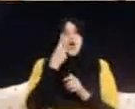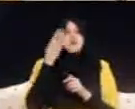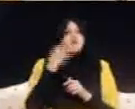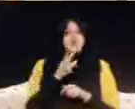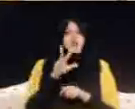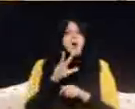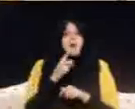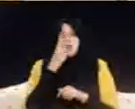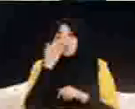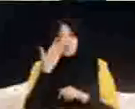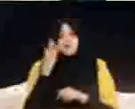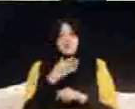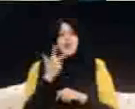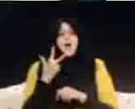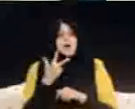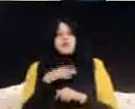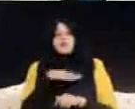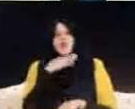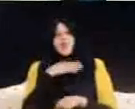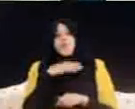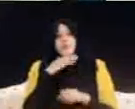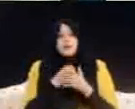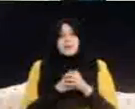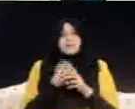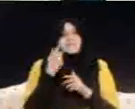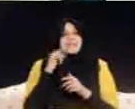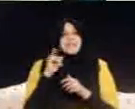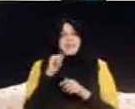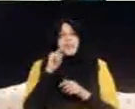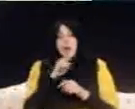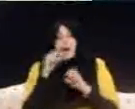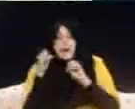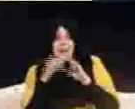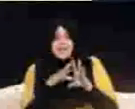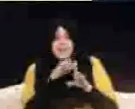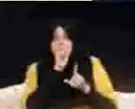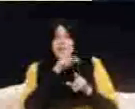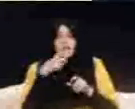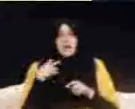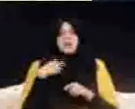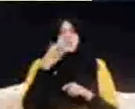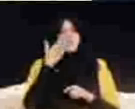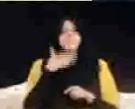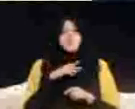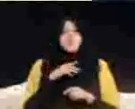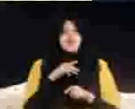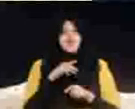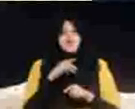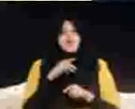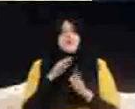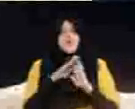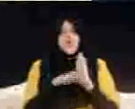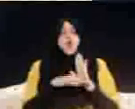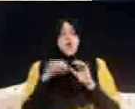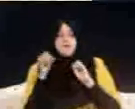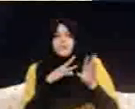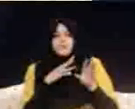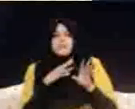والثلث كثير، إنك إن تذر، وفي رواية إن تدع ورثتك أغنياء خير من أن